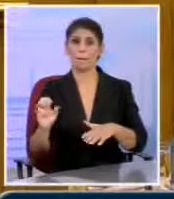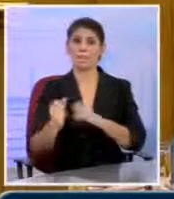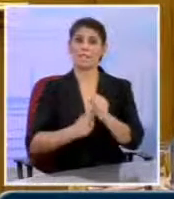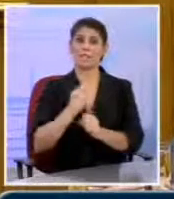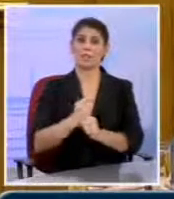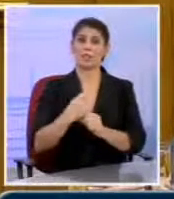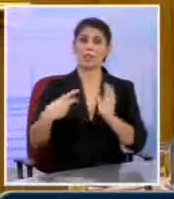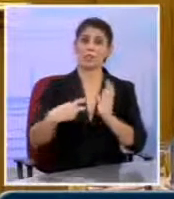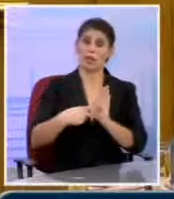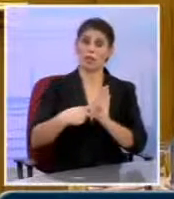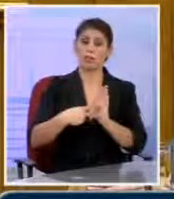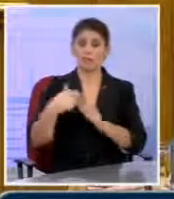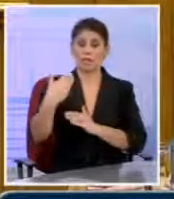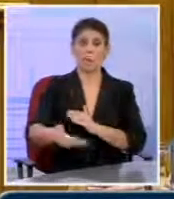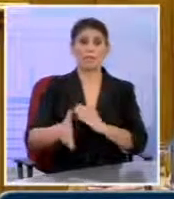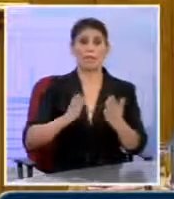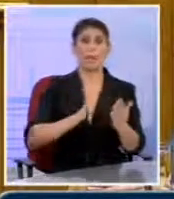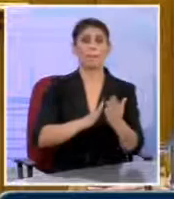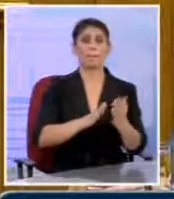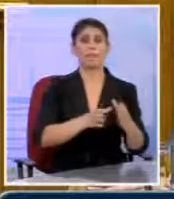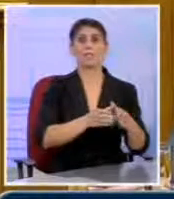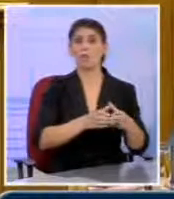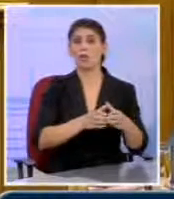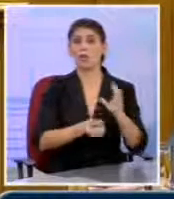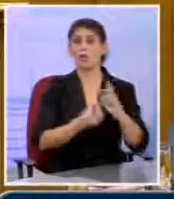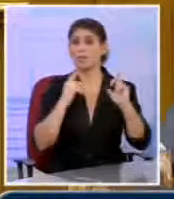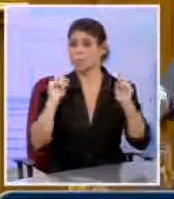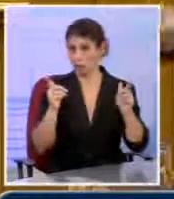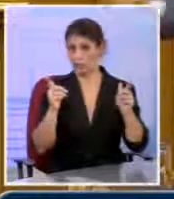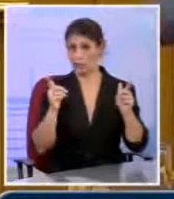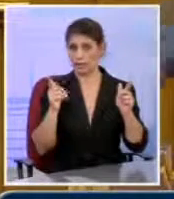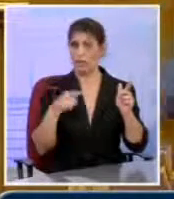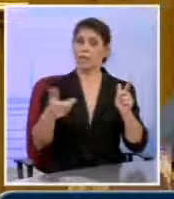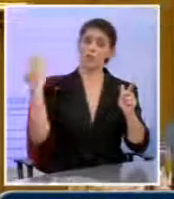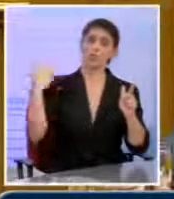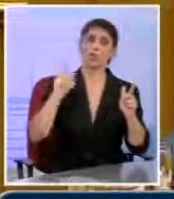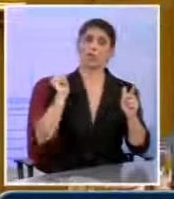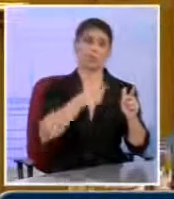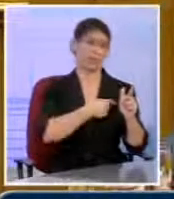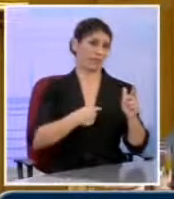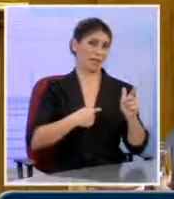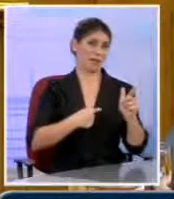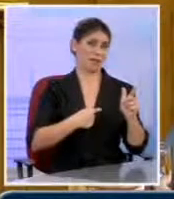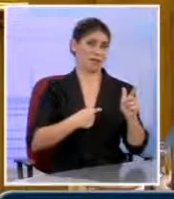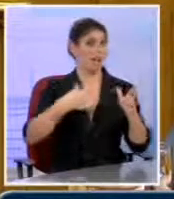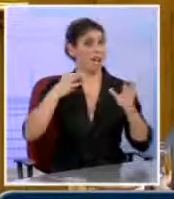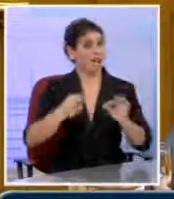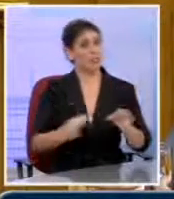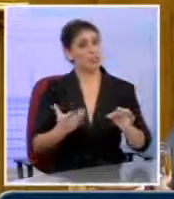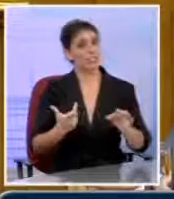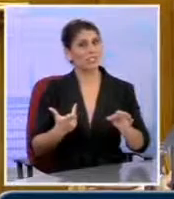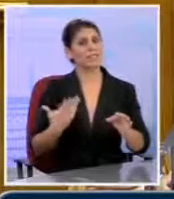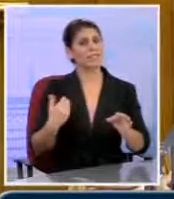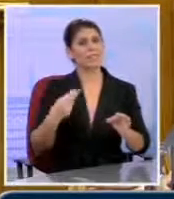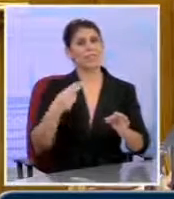του 2000 και μετέπειτα απέναντι στο κόμμα της Νέας Δημοκρατίας και στην τότε πολιτική του ηγεσία. Ακριβώς γιατί έθετε τότε